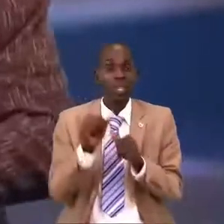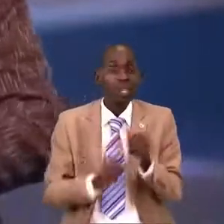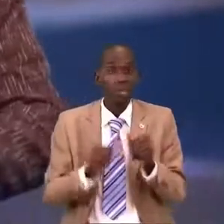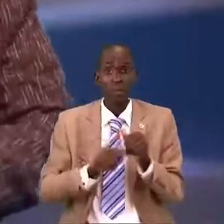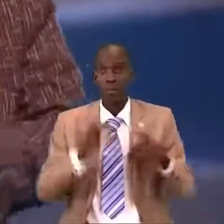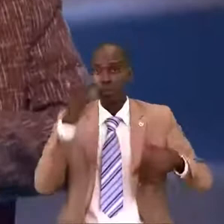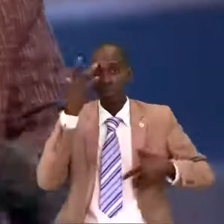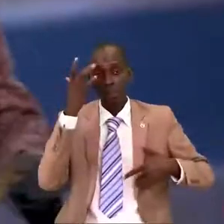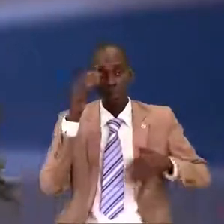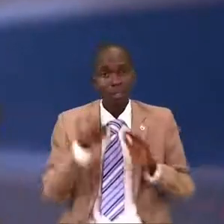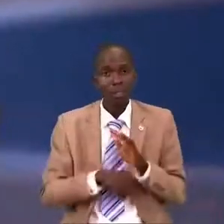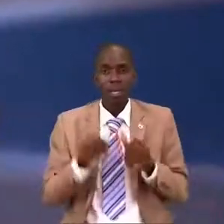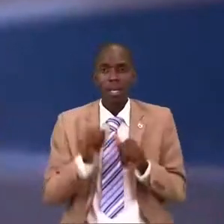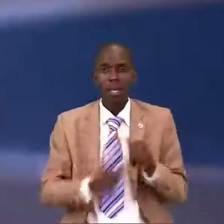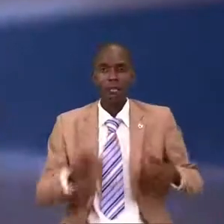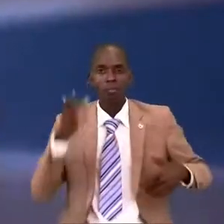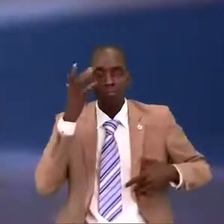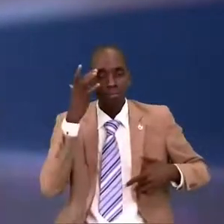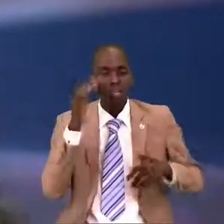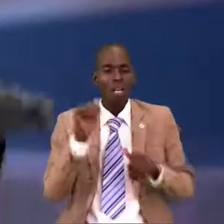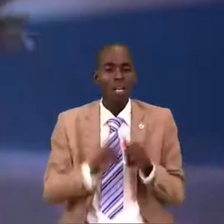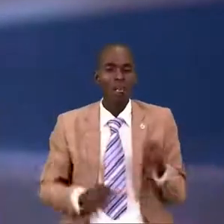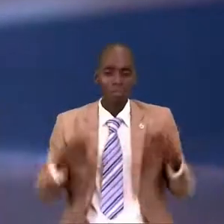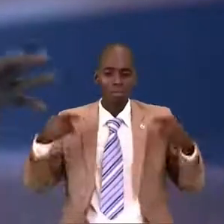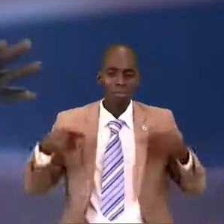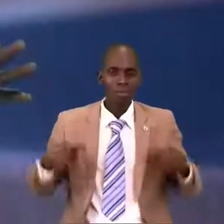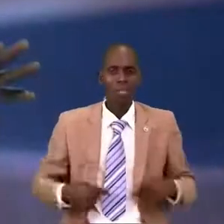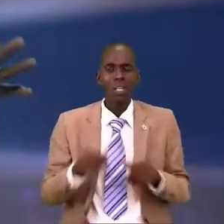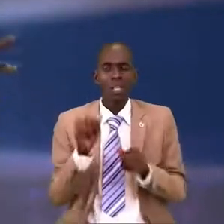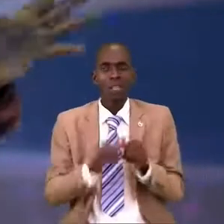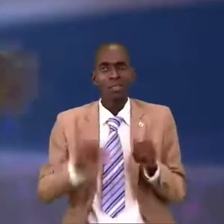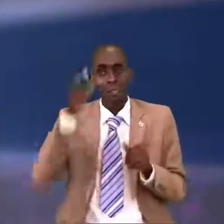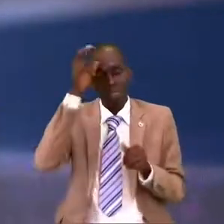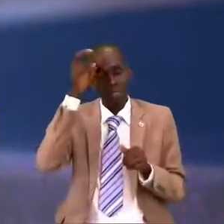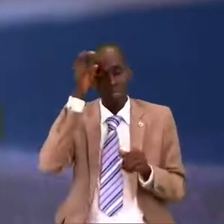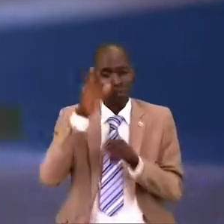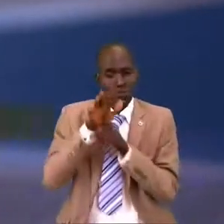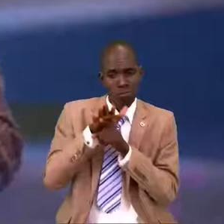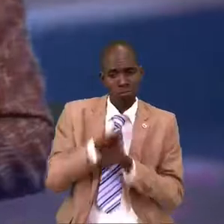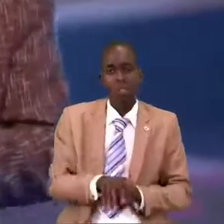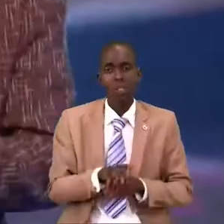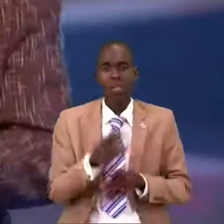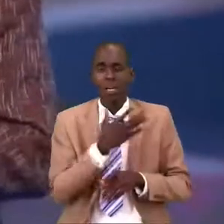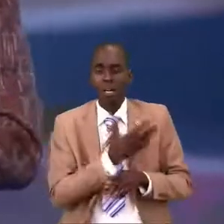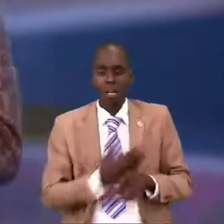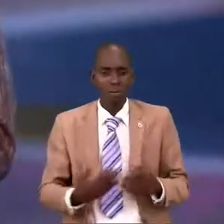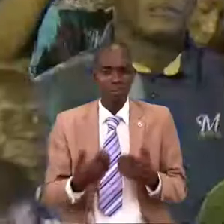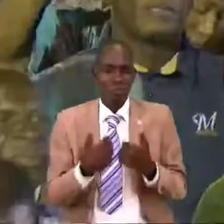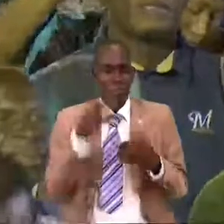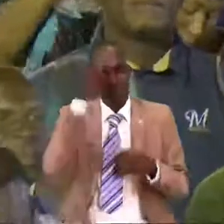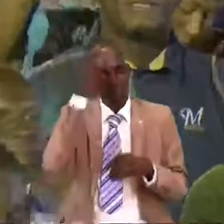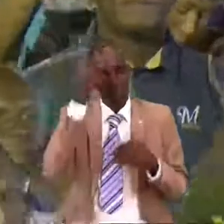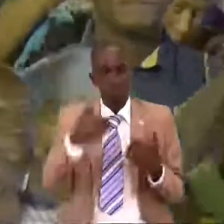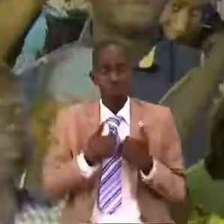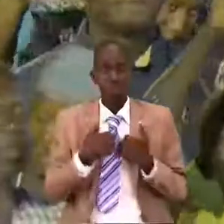toute oppression des possessions démoniaques. Ce soir, c'est la soirée. Il va briser tous les jougs de ta vie